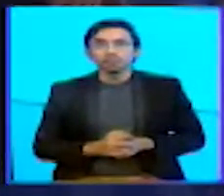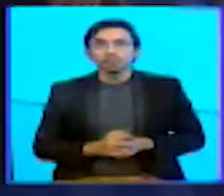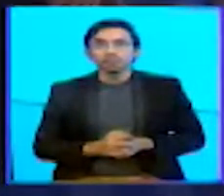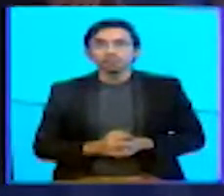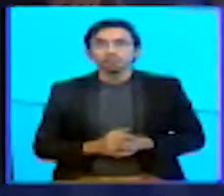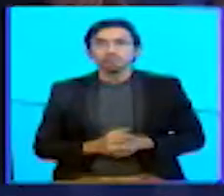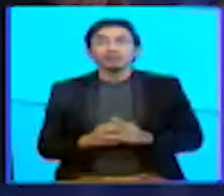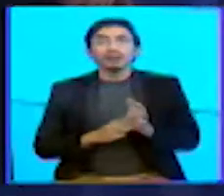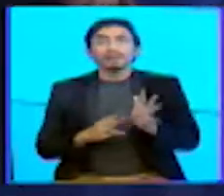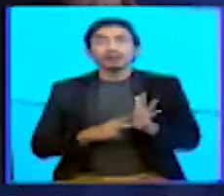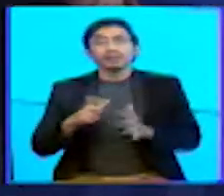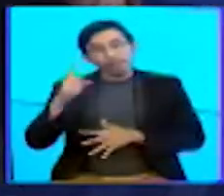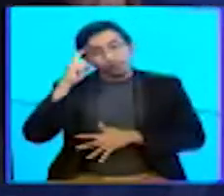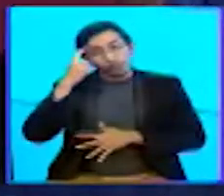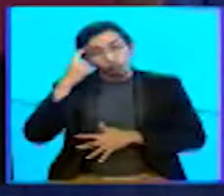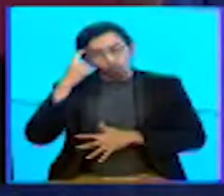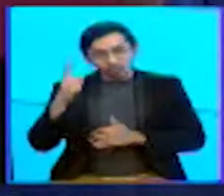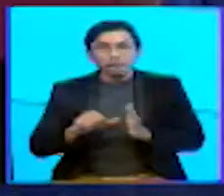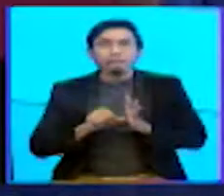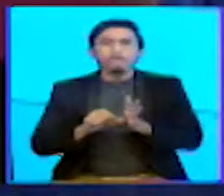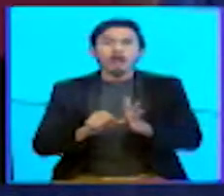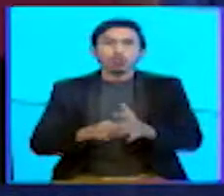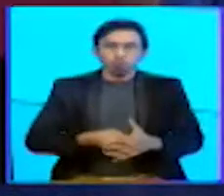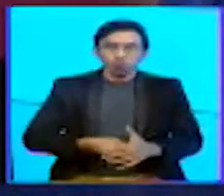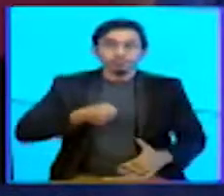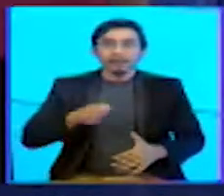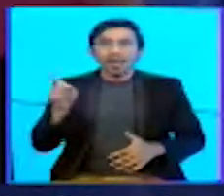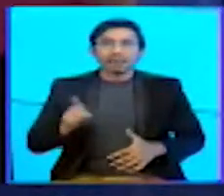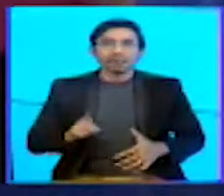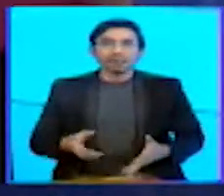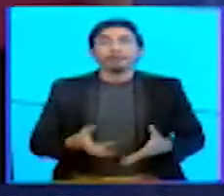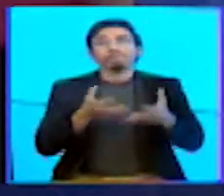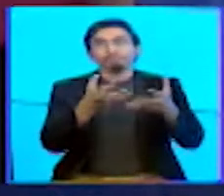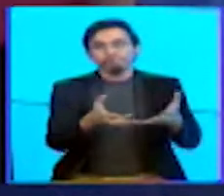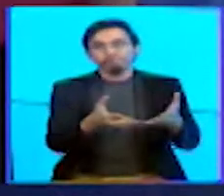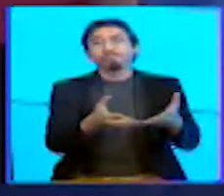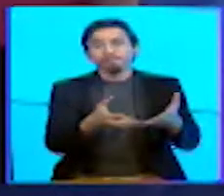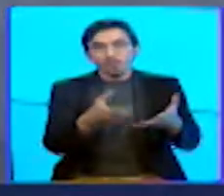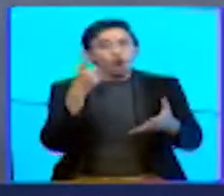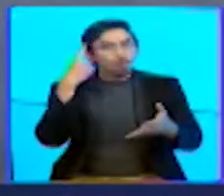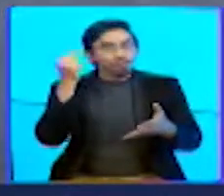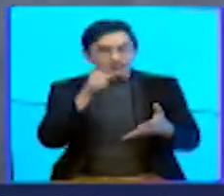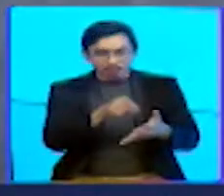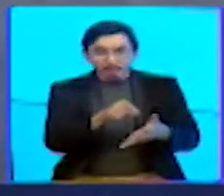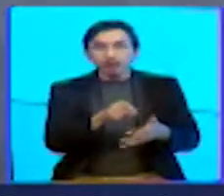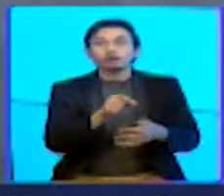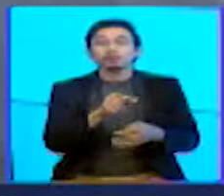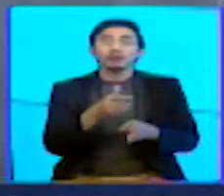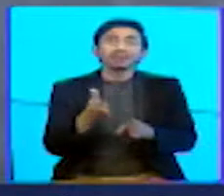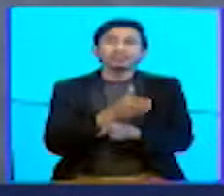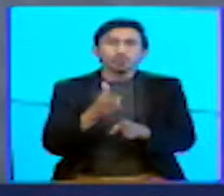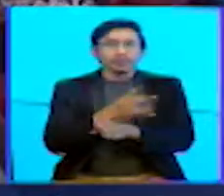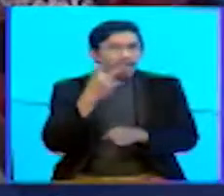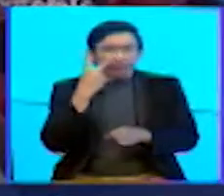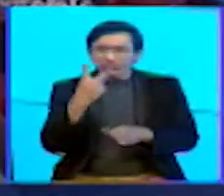MNC Peduli mengirimkan bantuan generator listrik untuk warga kota Kupang, Nusa Tenggara Timur setelah badai Seroja merusak sebagian besar infrastruktur di